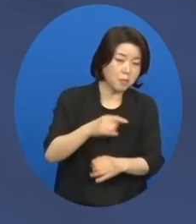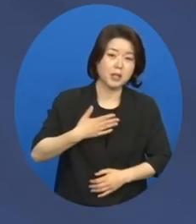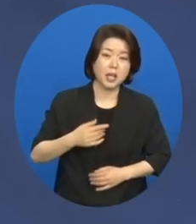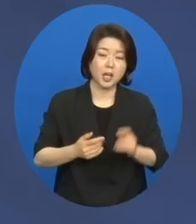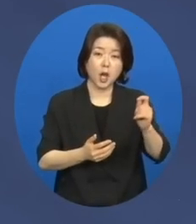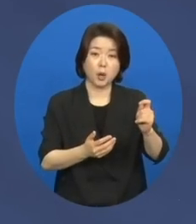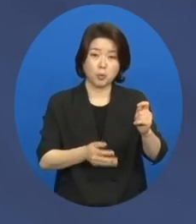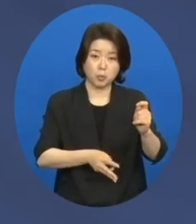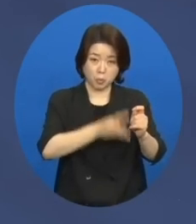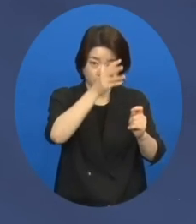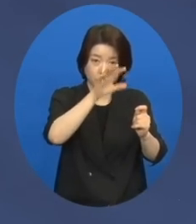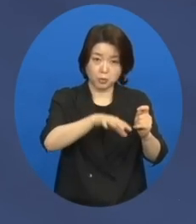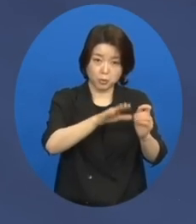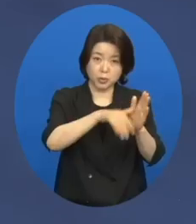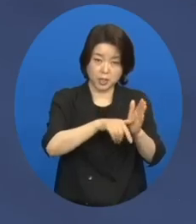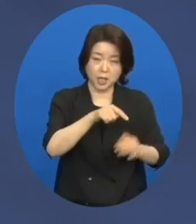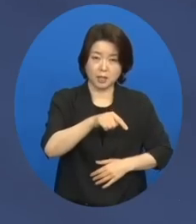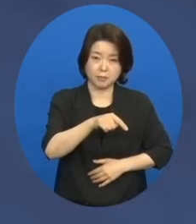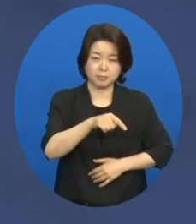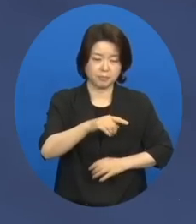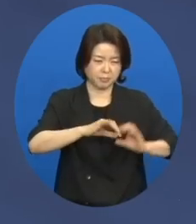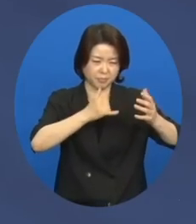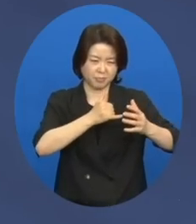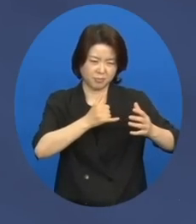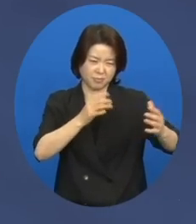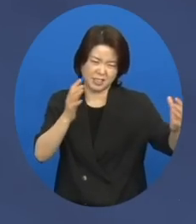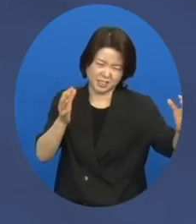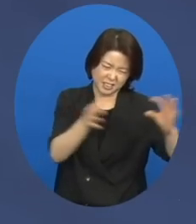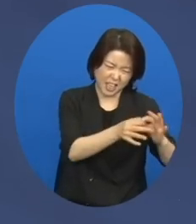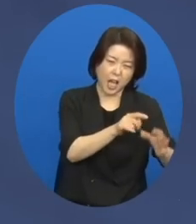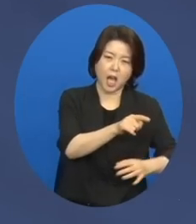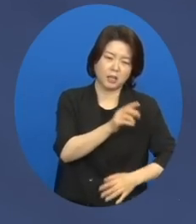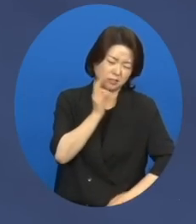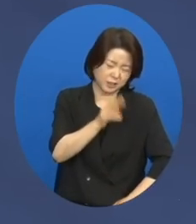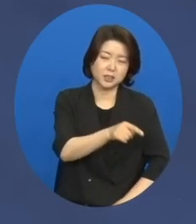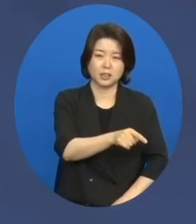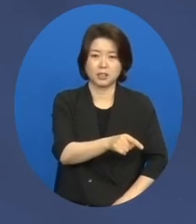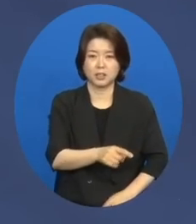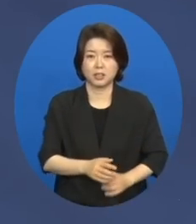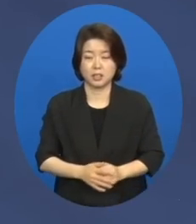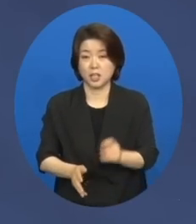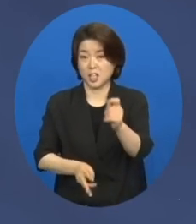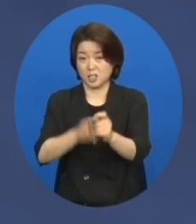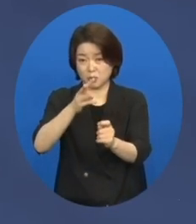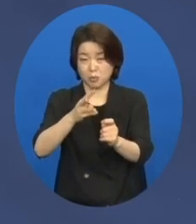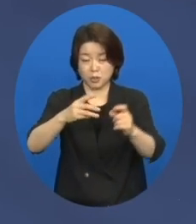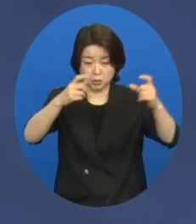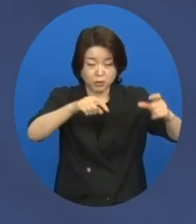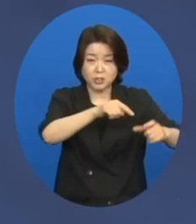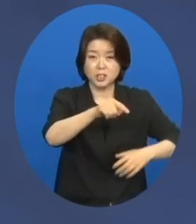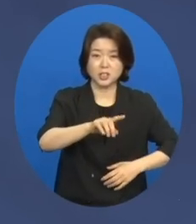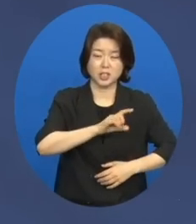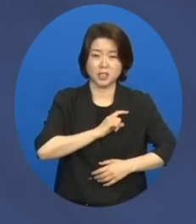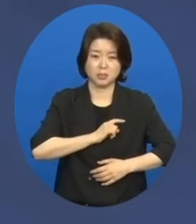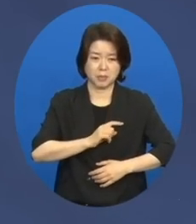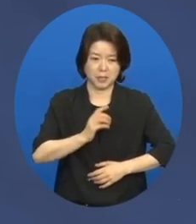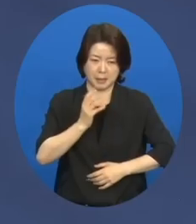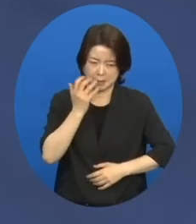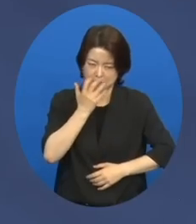고린도 그때야말로 세속의 아주 한복판이었어요. 고린도라고 하는 이름이 가장